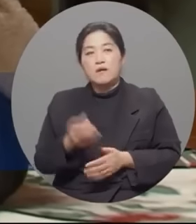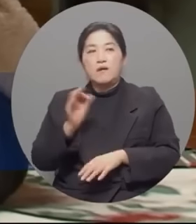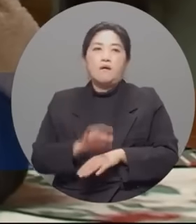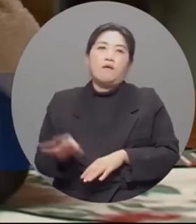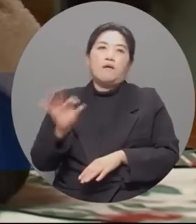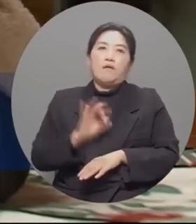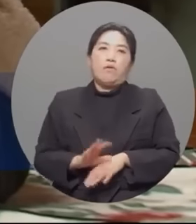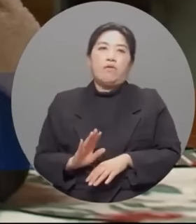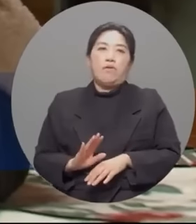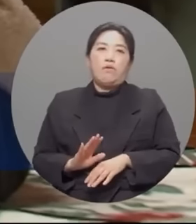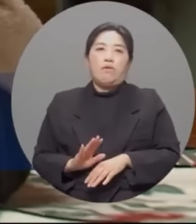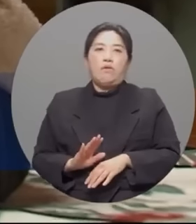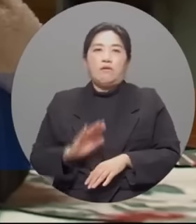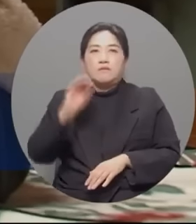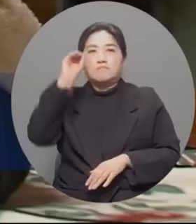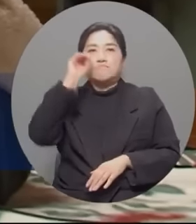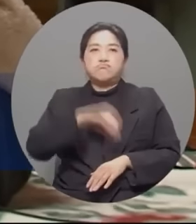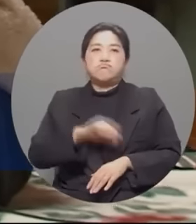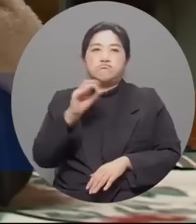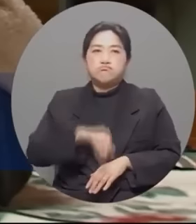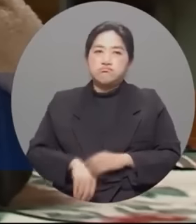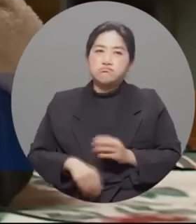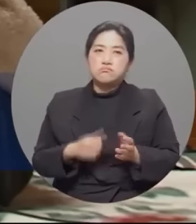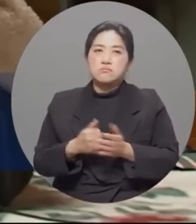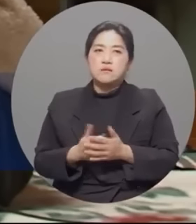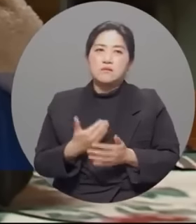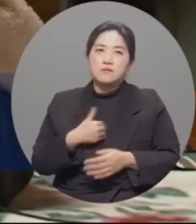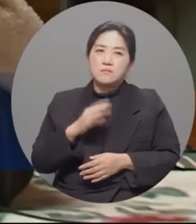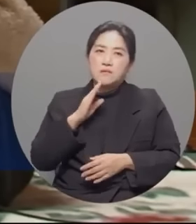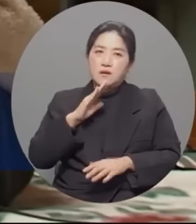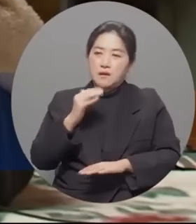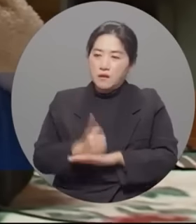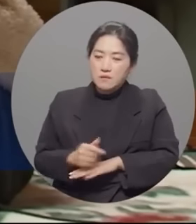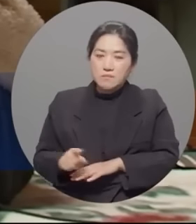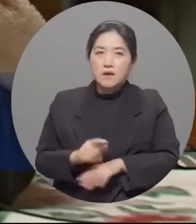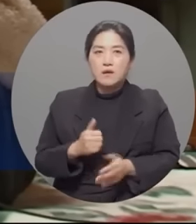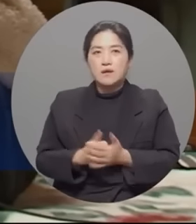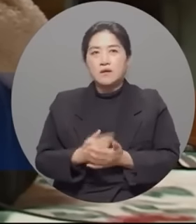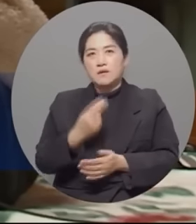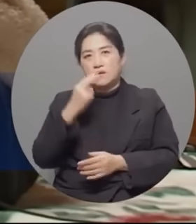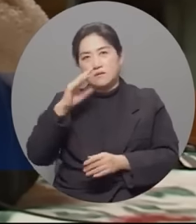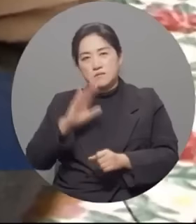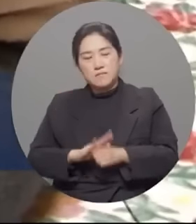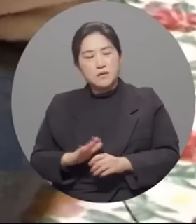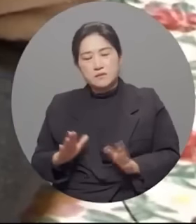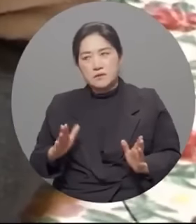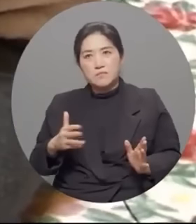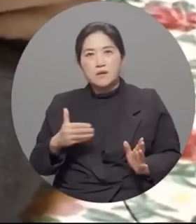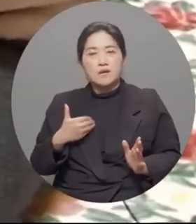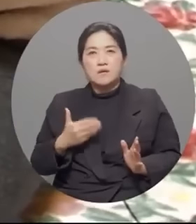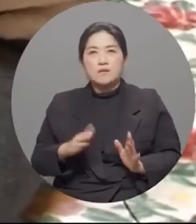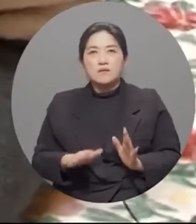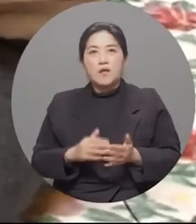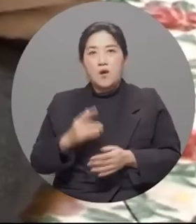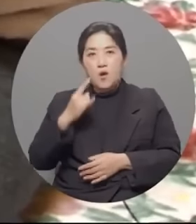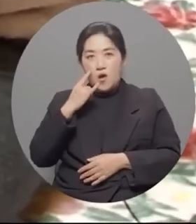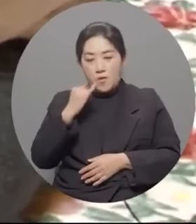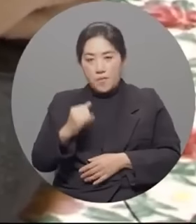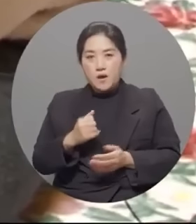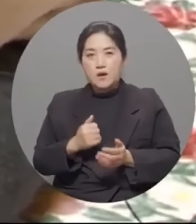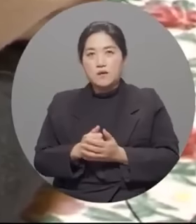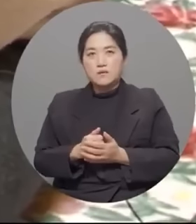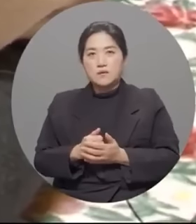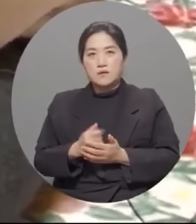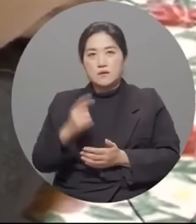그냥 대충 설랑설랑 아, 나 진짜 이렇게 됐죠. 진짜 몰랐습니다. 어머니는 이미